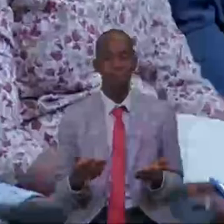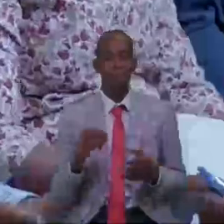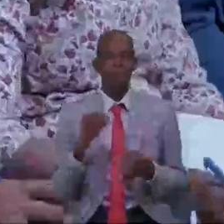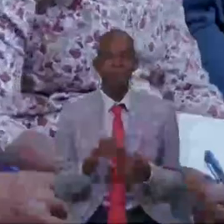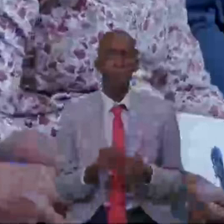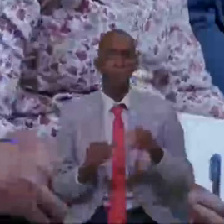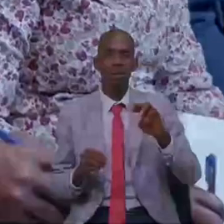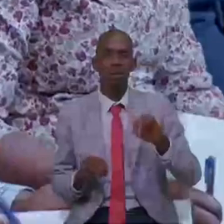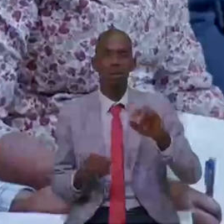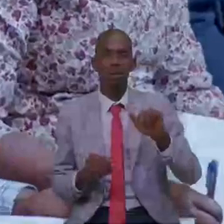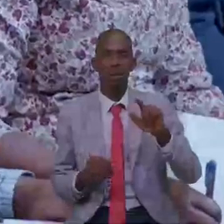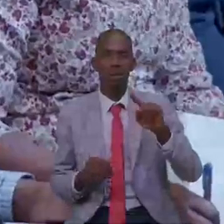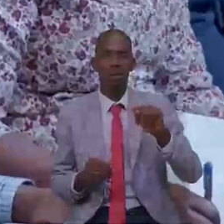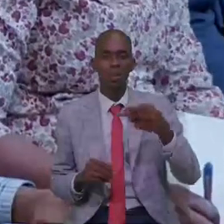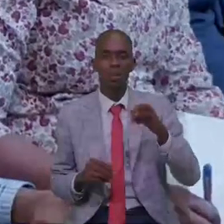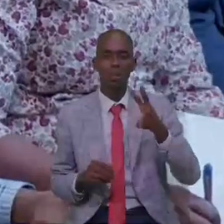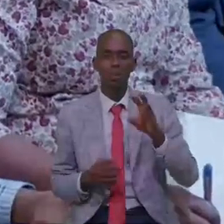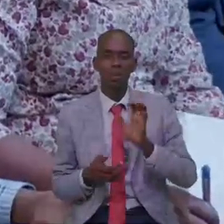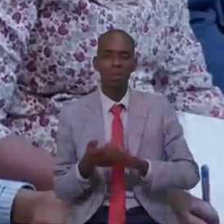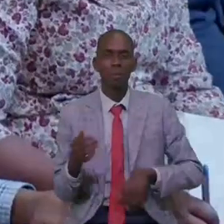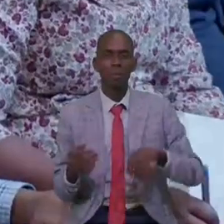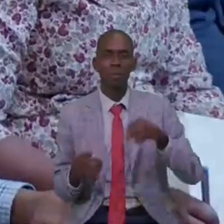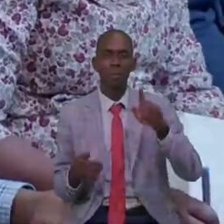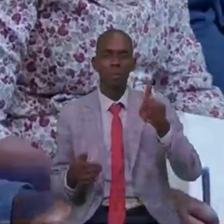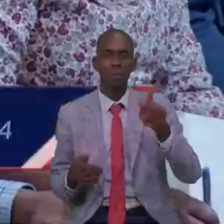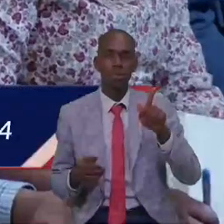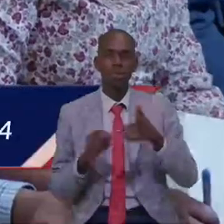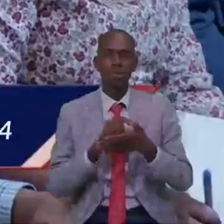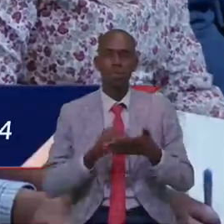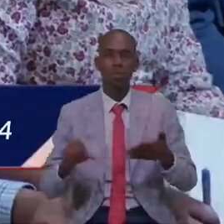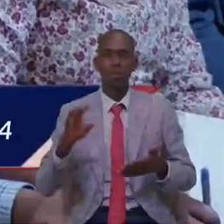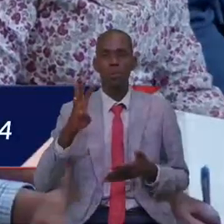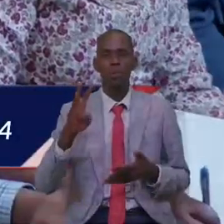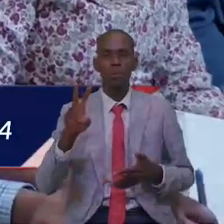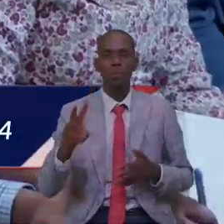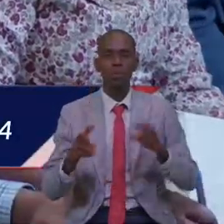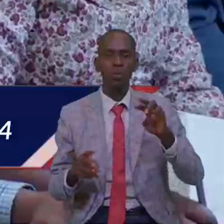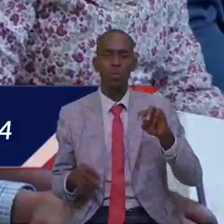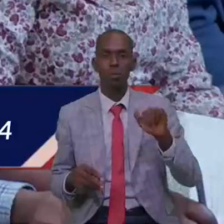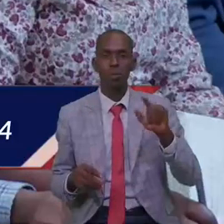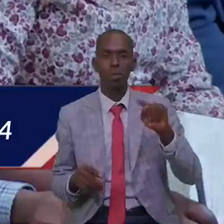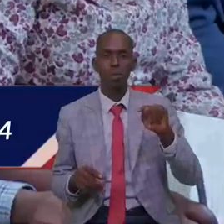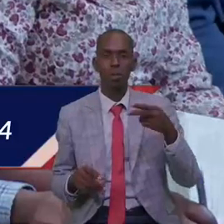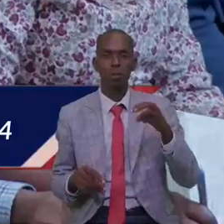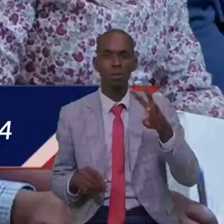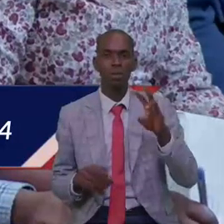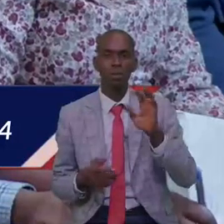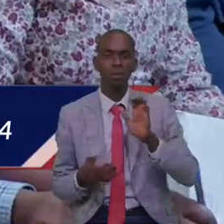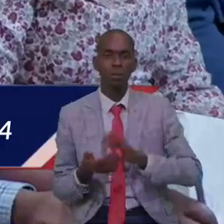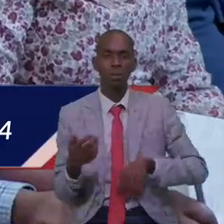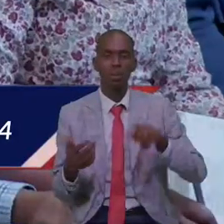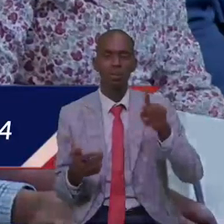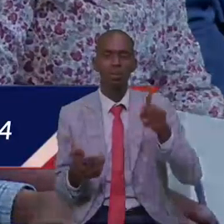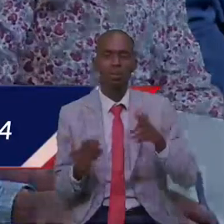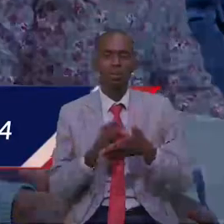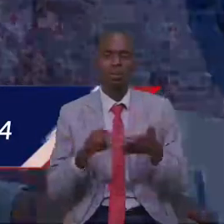21, verset 42. Matthieu 21, verset